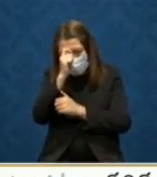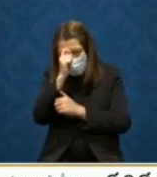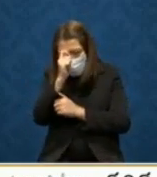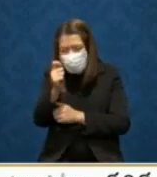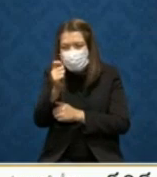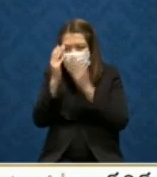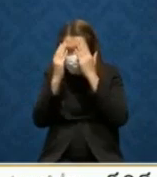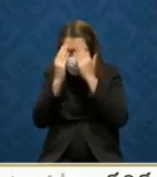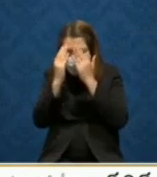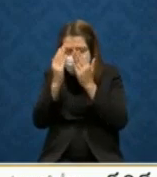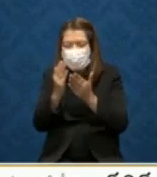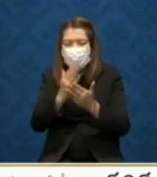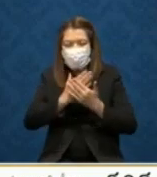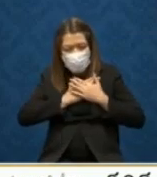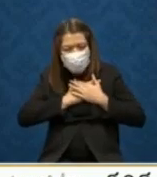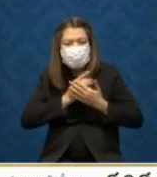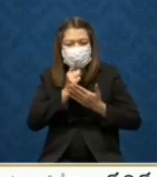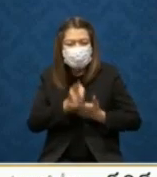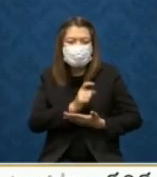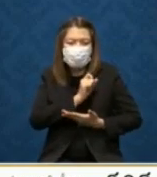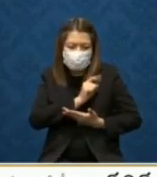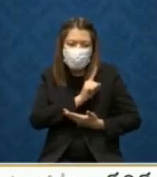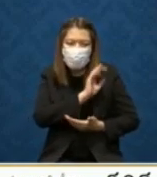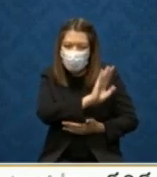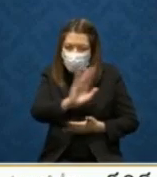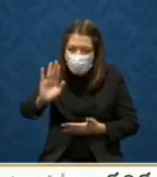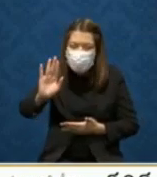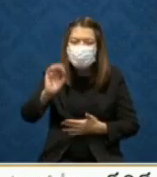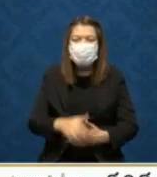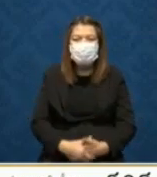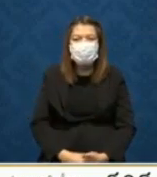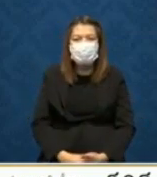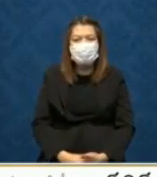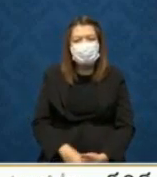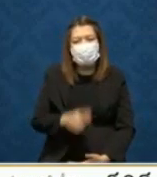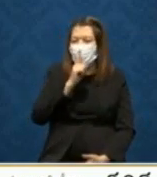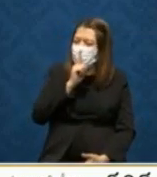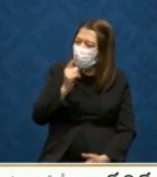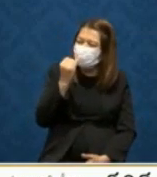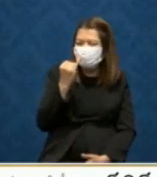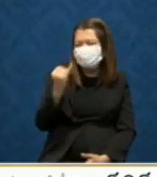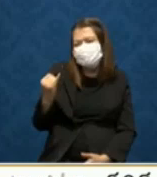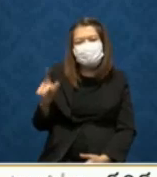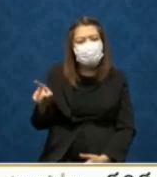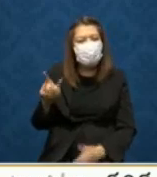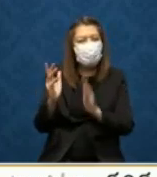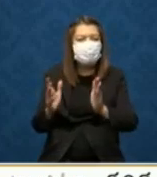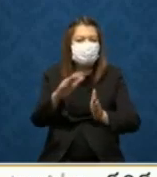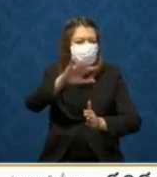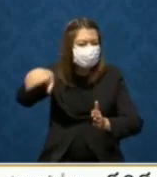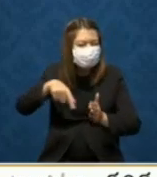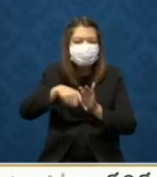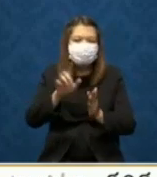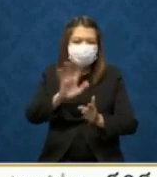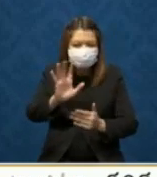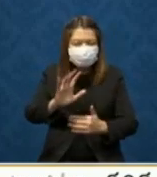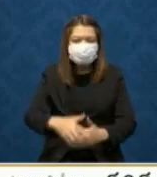เราให้ความจริงใจกับทุกศาสนาท่านอย่าดูหมิ่นดูแคลนกับคนเหล่า